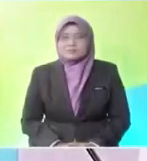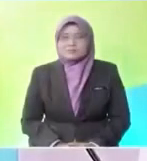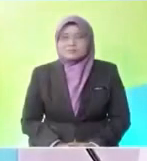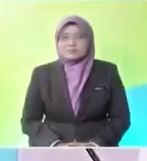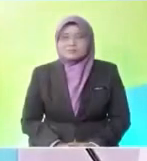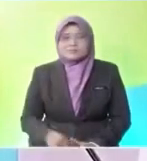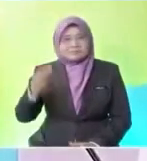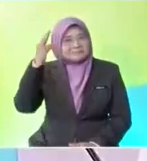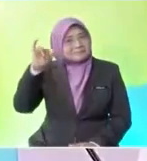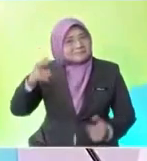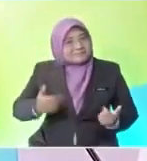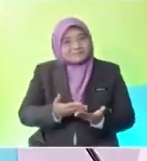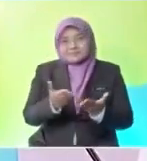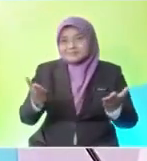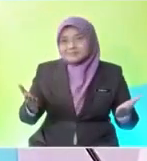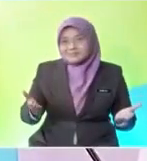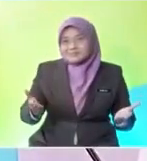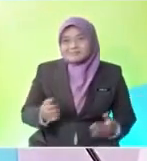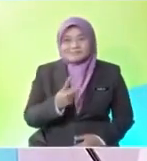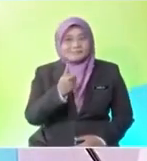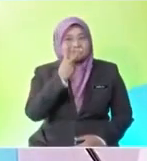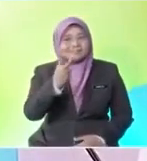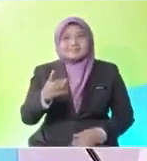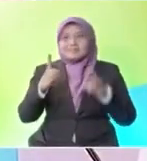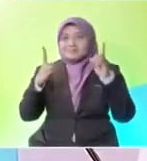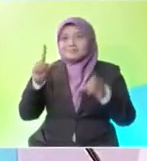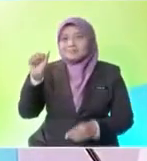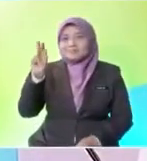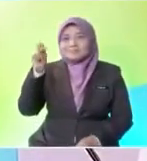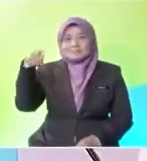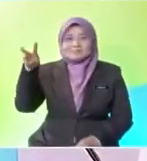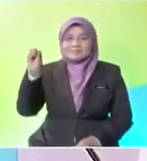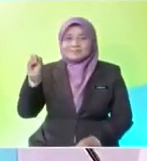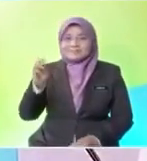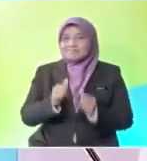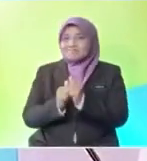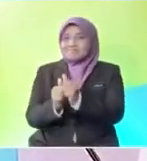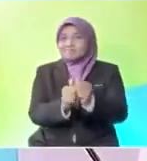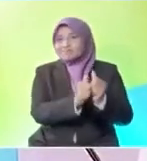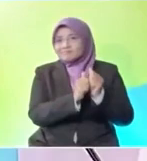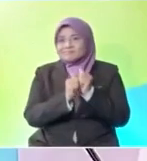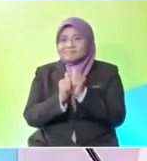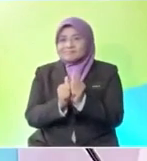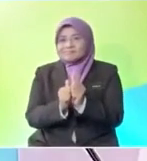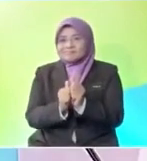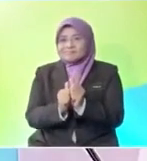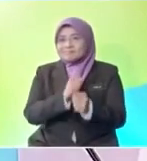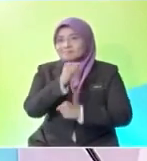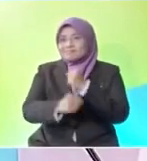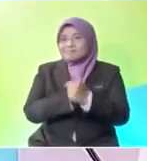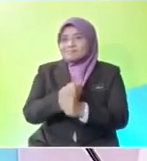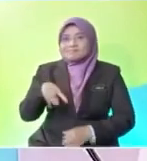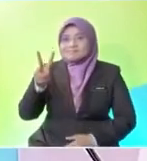Hai semua anda sekarang sedang menonton Didik TVN sama-sama kita dalam slot tahap 2 dan kita akan trokai